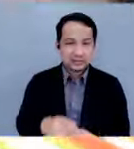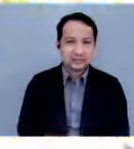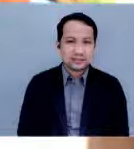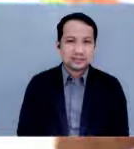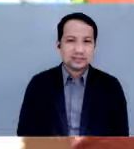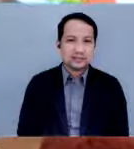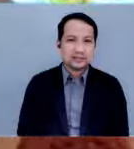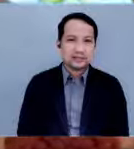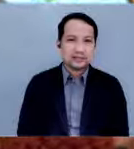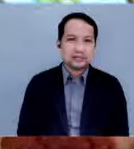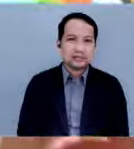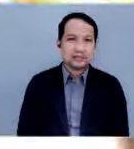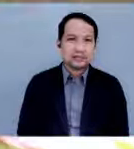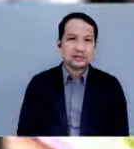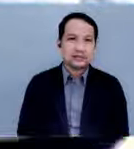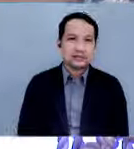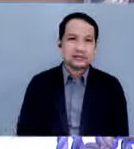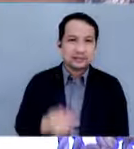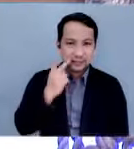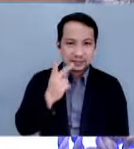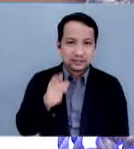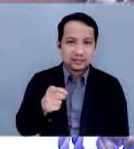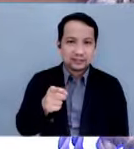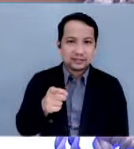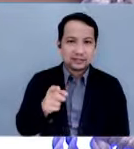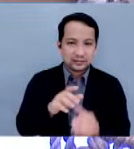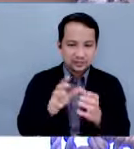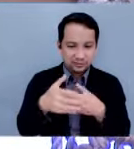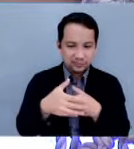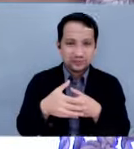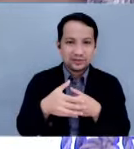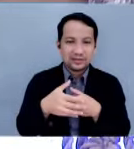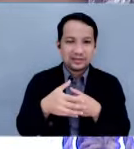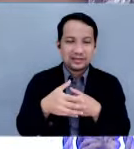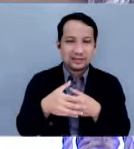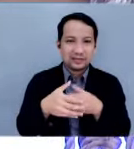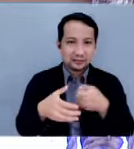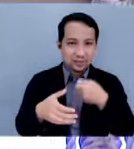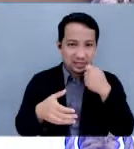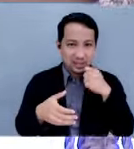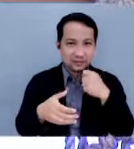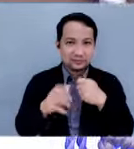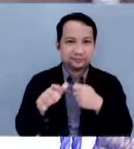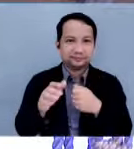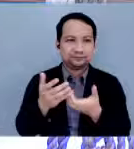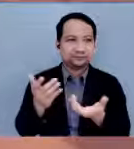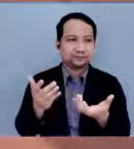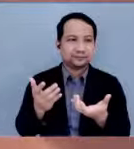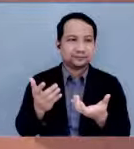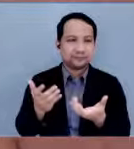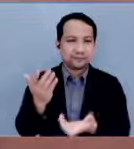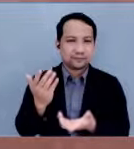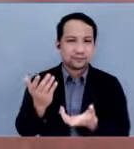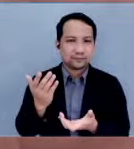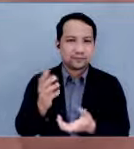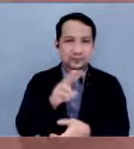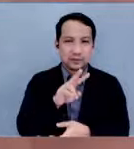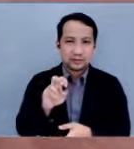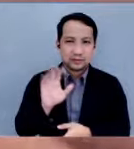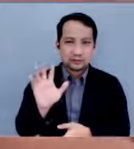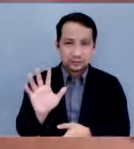Yes po, yung mga crochet knitted cover mugs. Mm-hmm. And the coaster. So, magkano yan? Ito naman po is 250 po